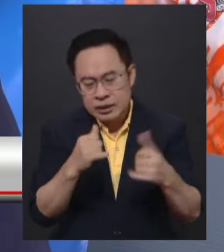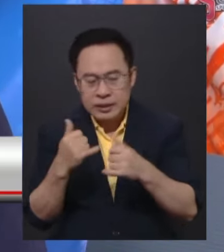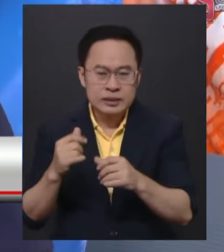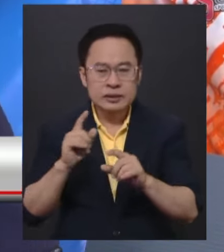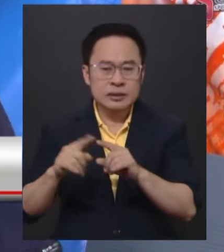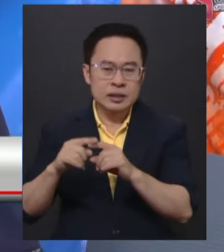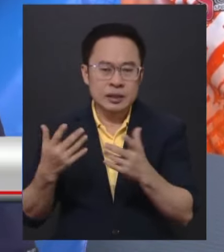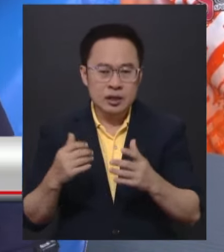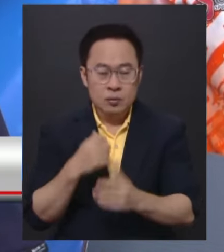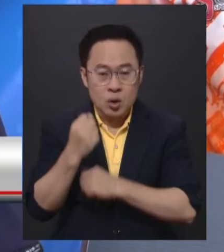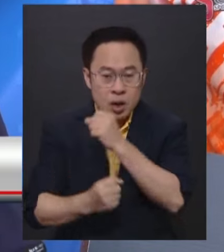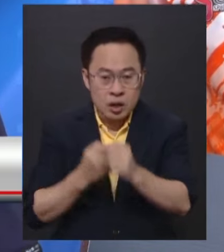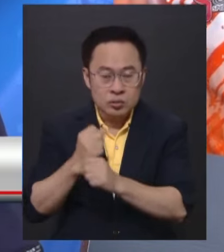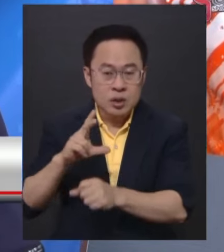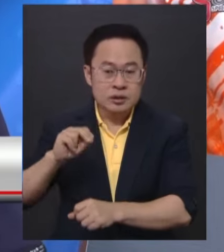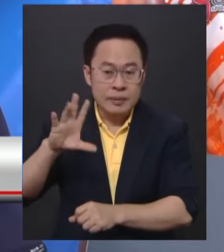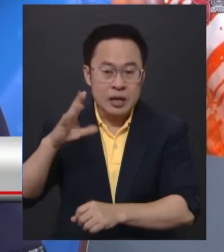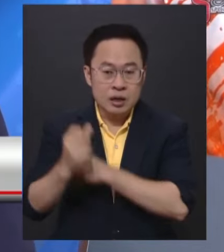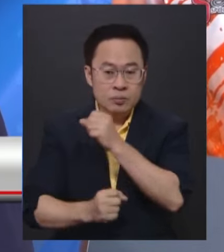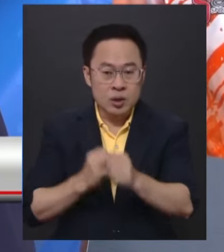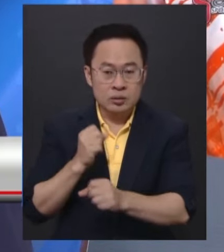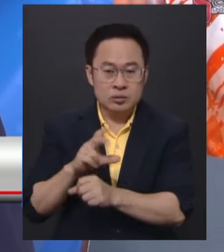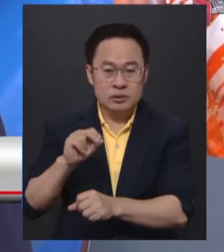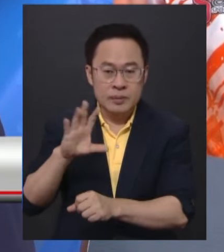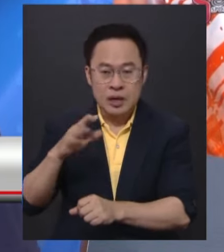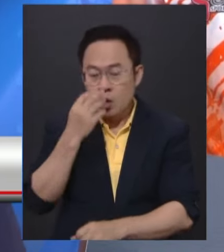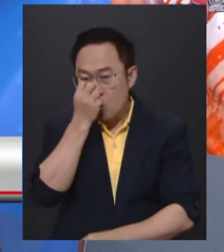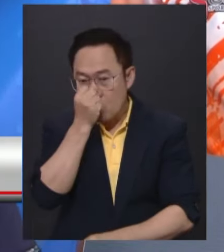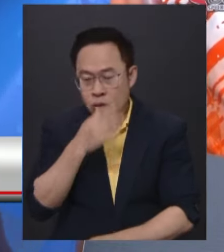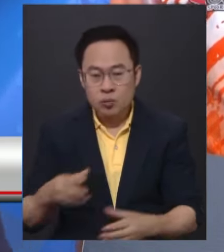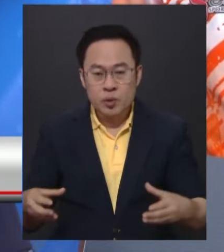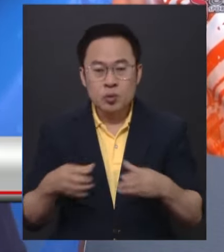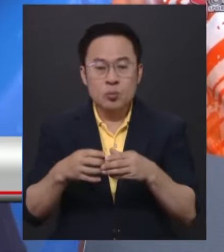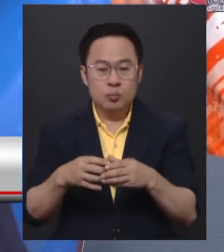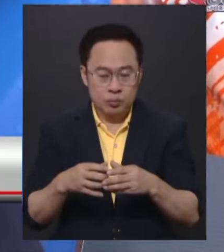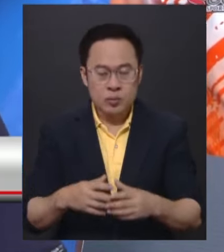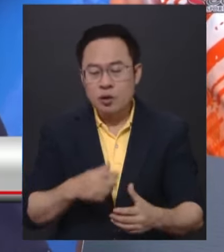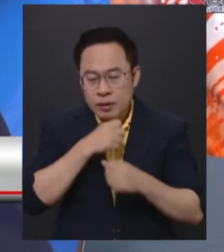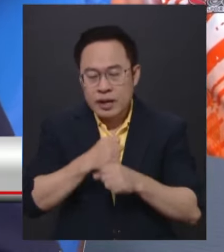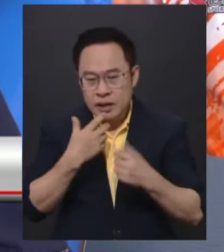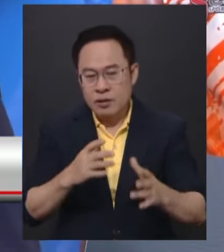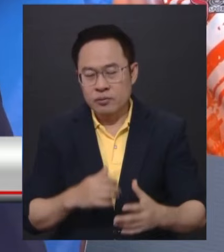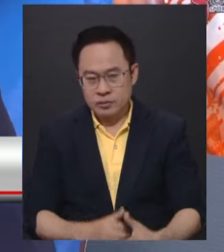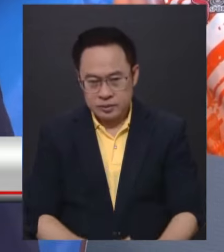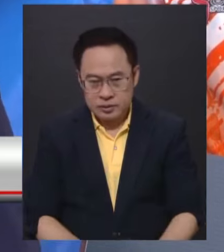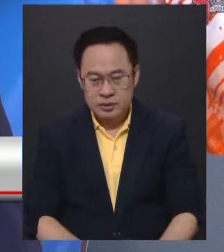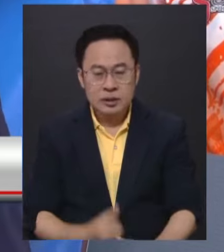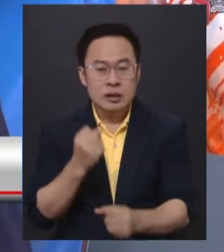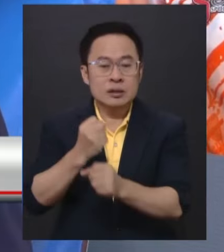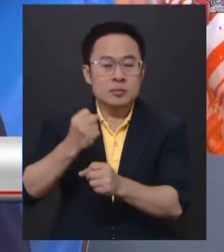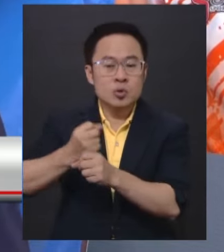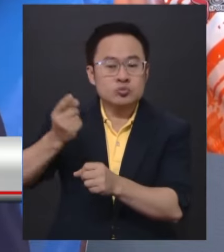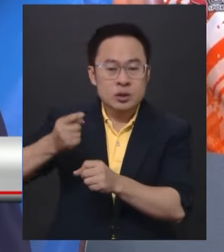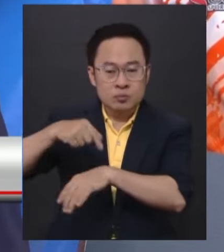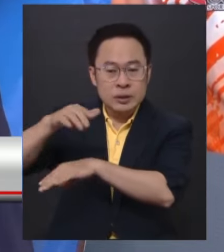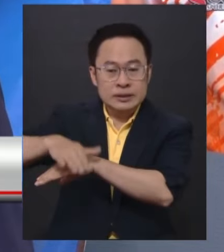างพออายุเริ่ม35ก็เลยเอ้ยลองมาเล่นสูงอายุดูดีกว่าก็ทำงานปกติก็จะซ้อมช่วง